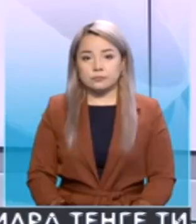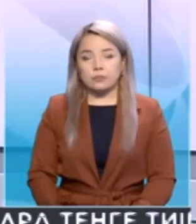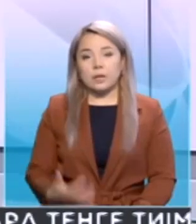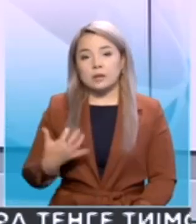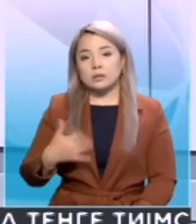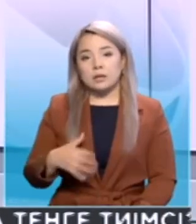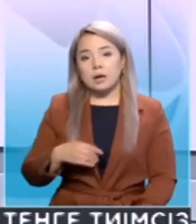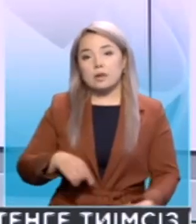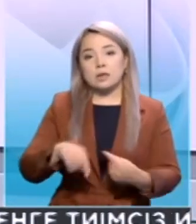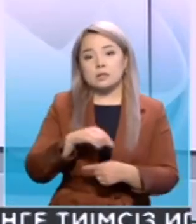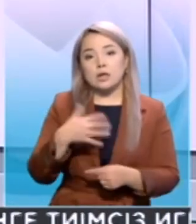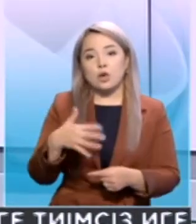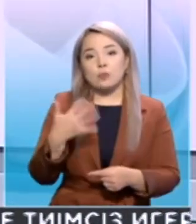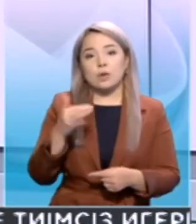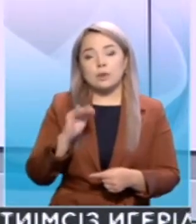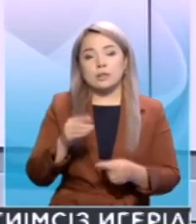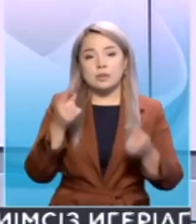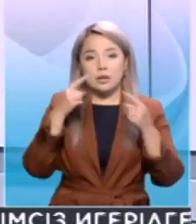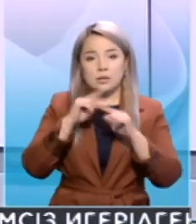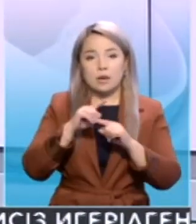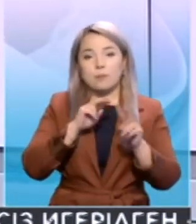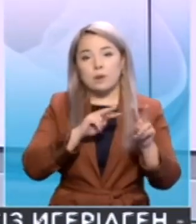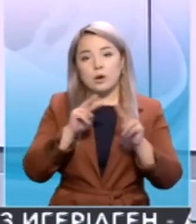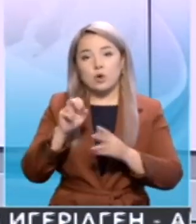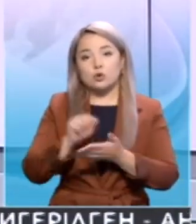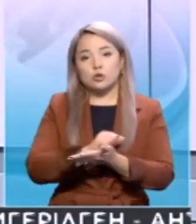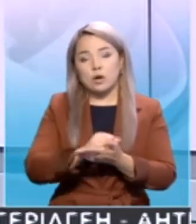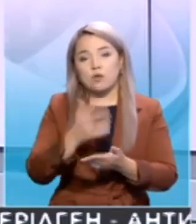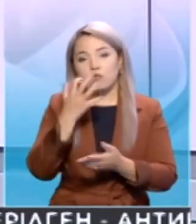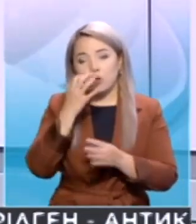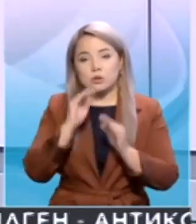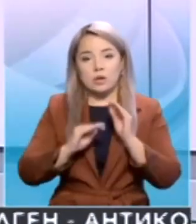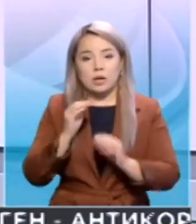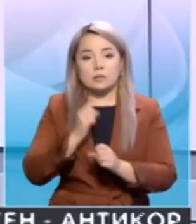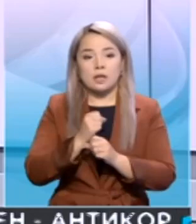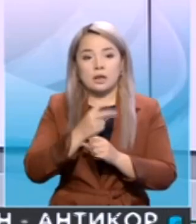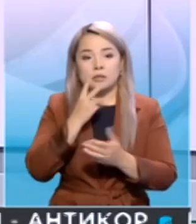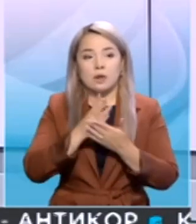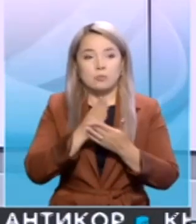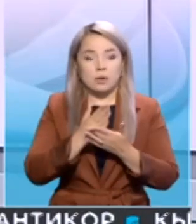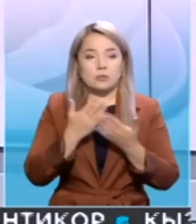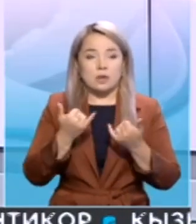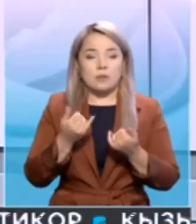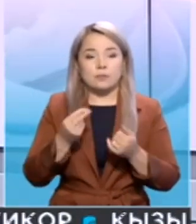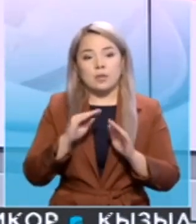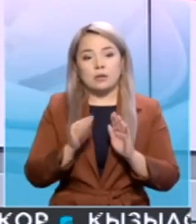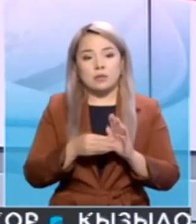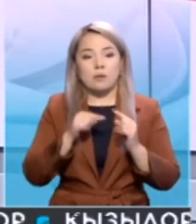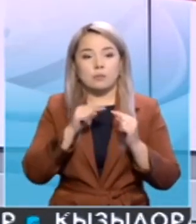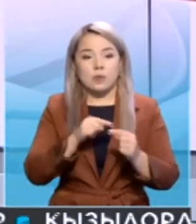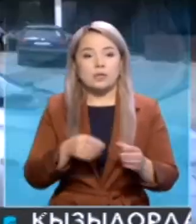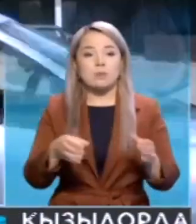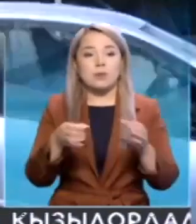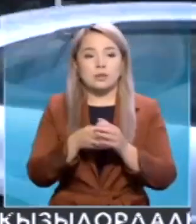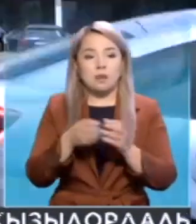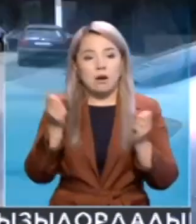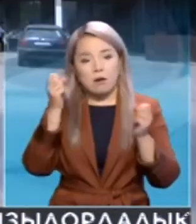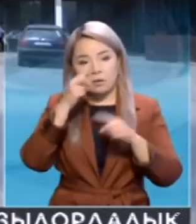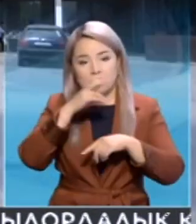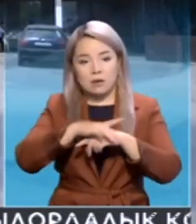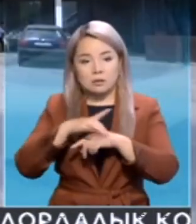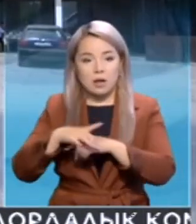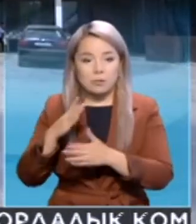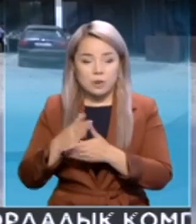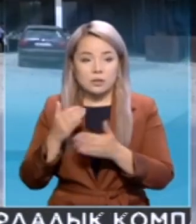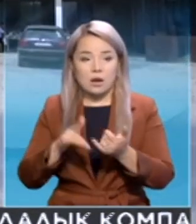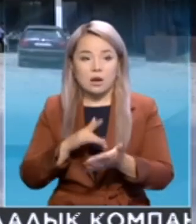Алтарызды кәсіпкерлер 55 мың техникалық байқау құжатын фотошоппен жасаған. Мұны облыстық сыбайлас жемқорлыққа қарсы департамент анықтады.